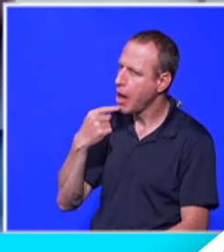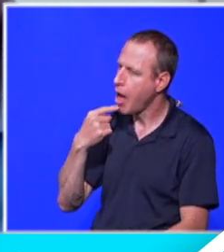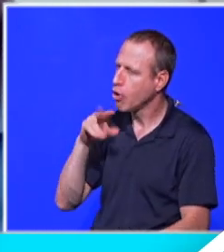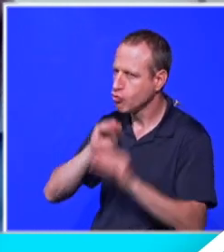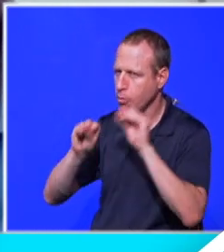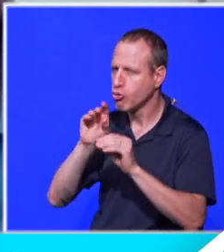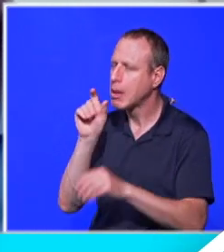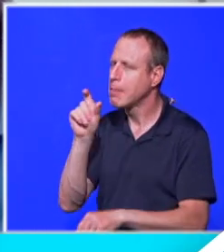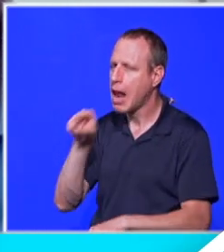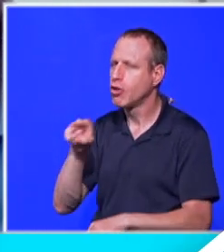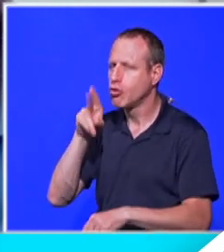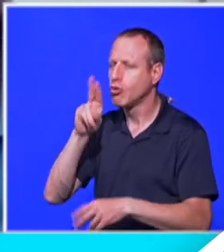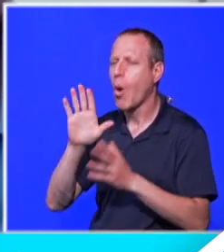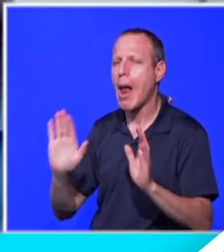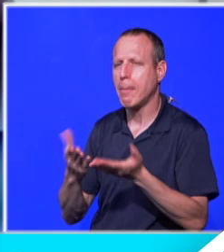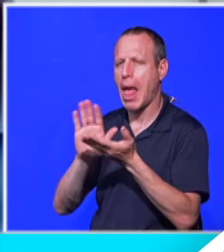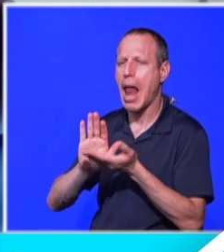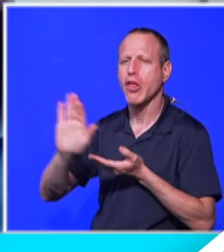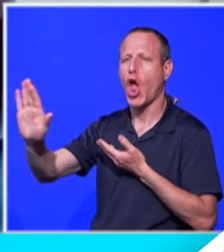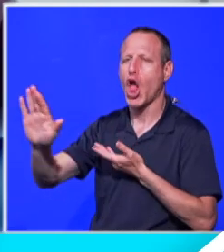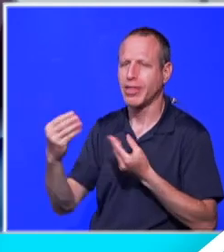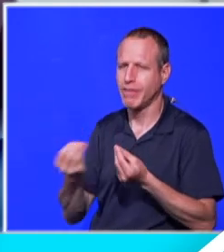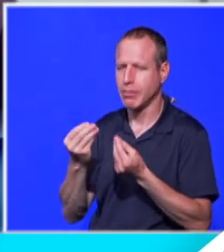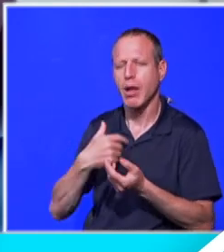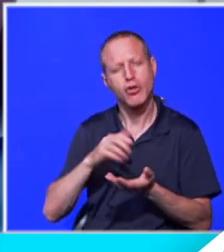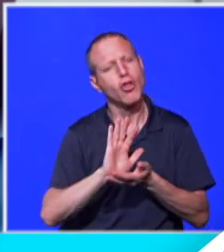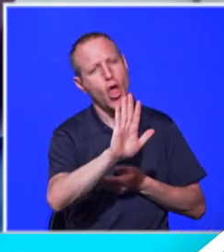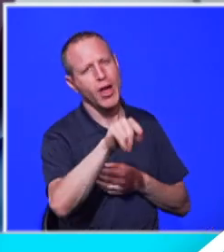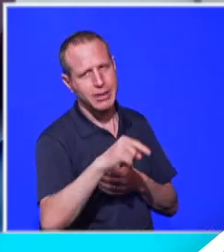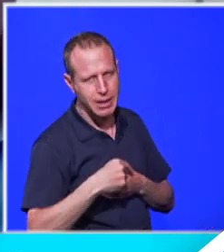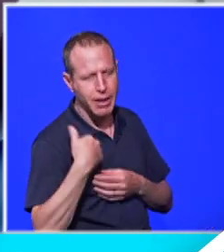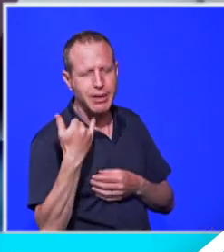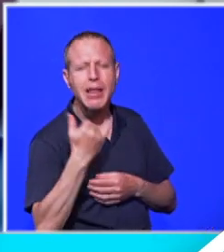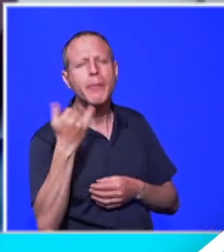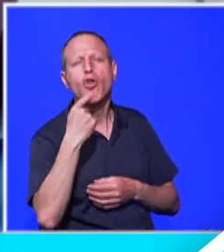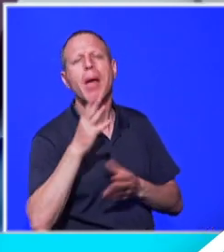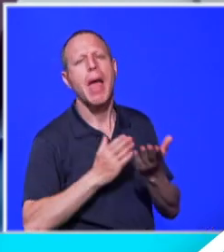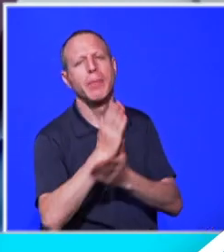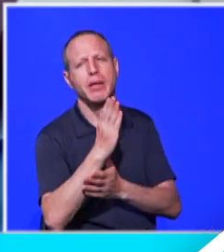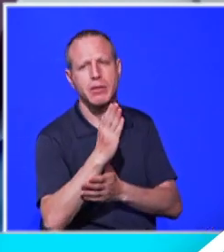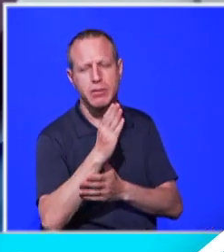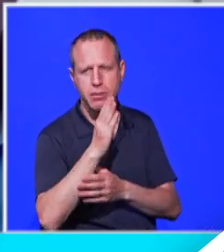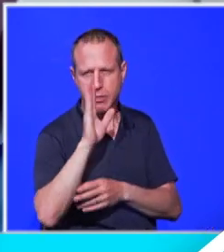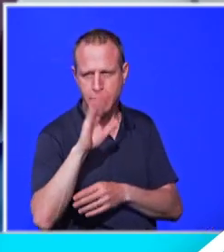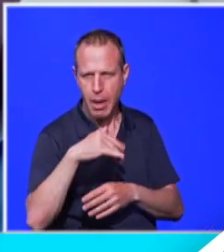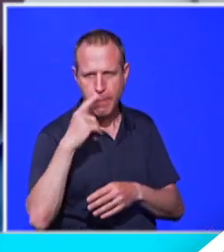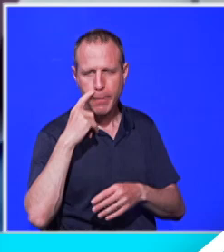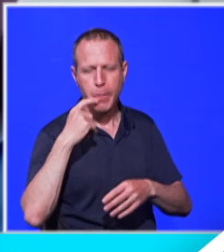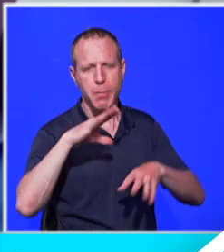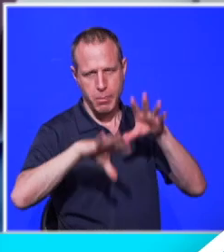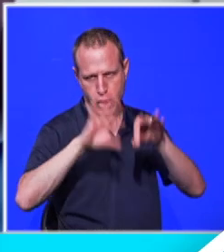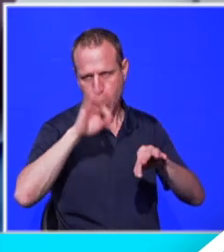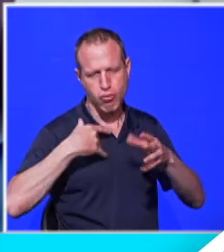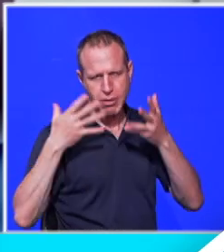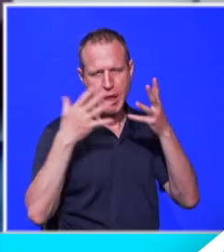שתוכל במהירות לדחות את הדברים. אז אני דוחה, אני תמיד אומר את האמת. אגב, גם במהלך קמפיין הבחירות, שתקפתי